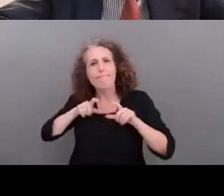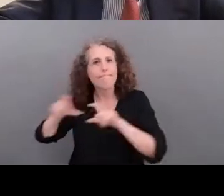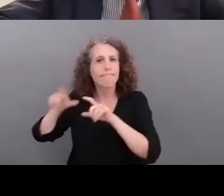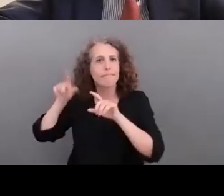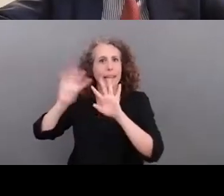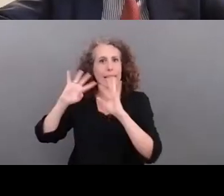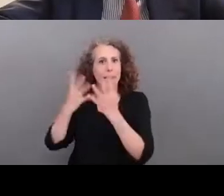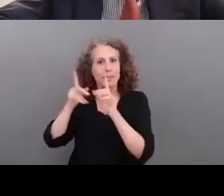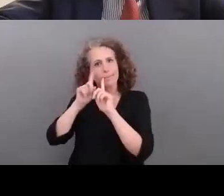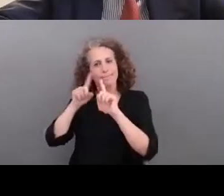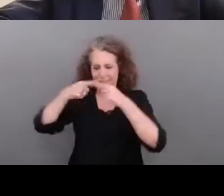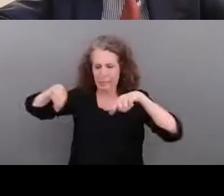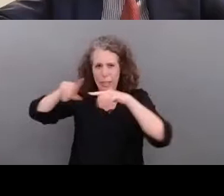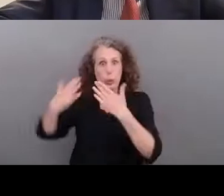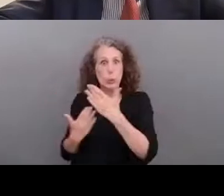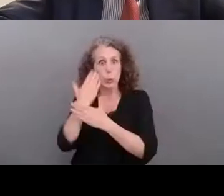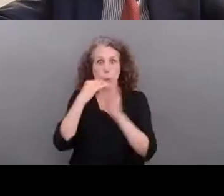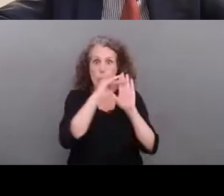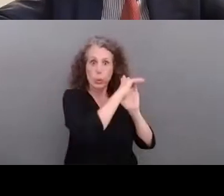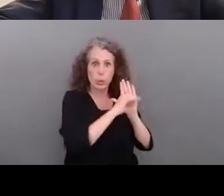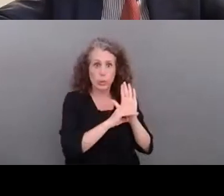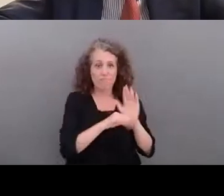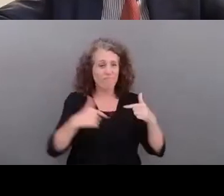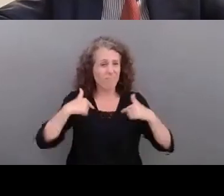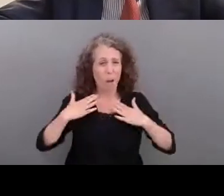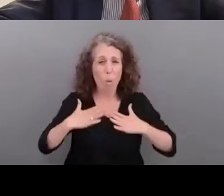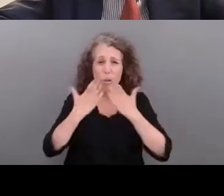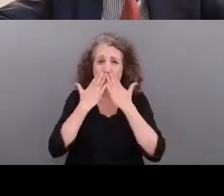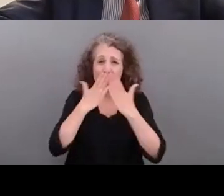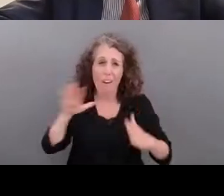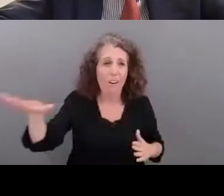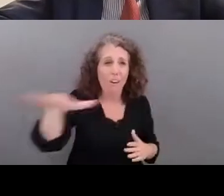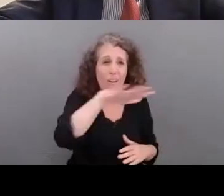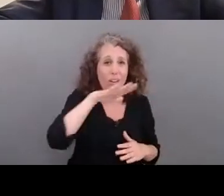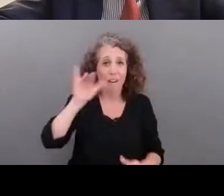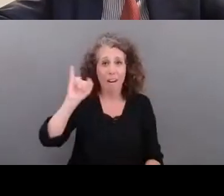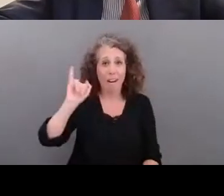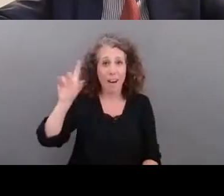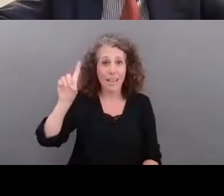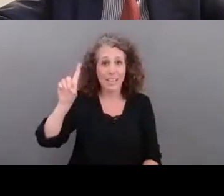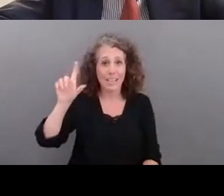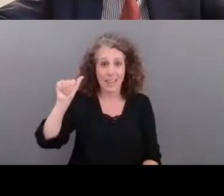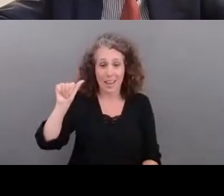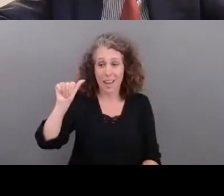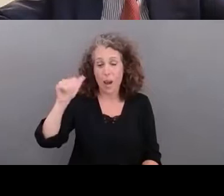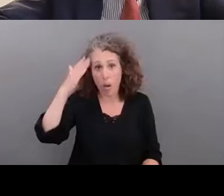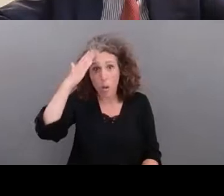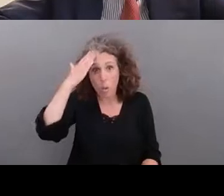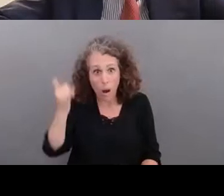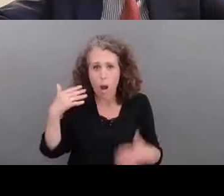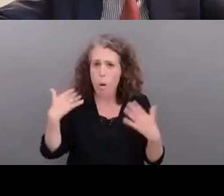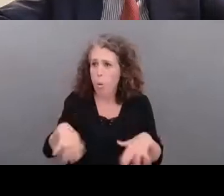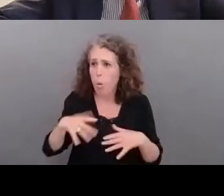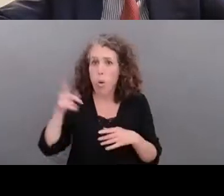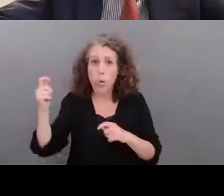termes de direction. J'aimerais remercier tout le monde dans l'IDA pour votre contribution parce que